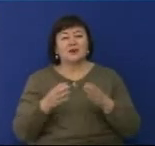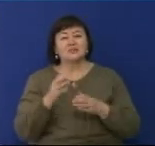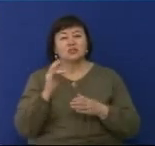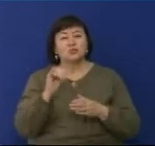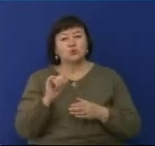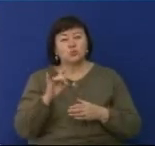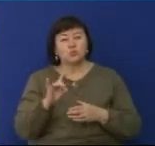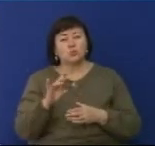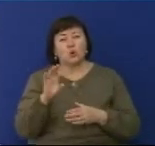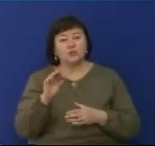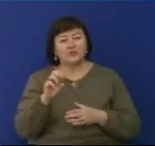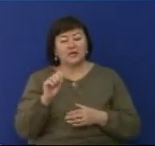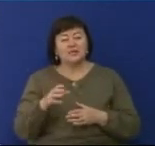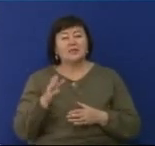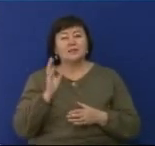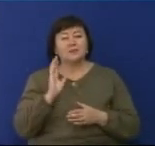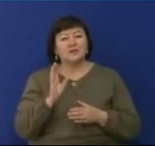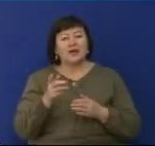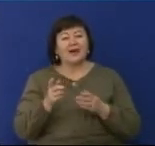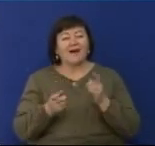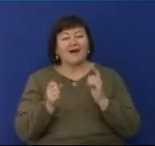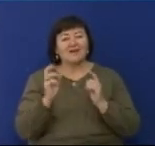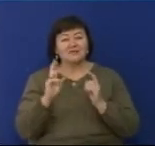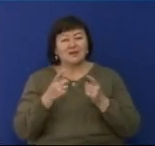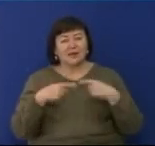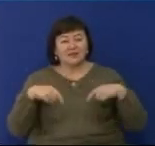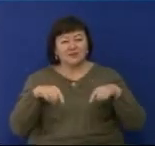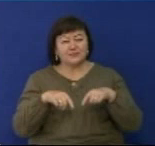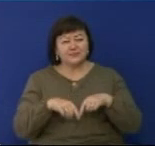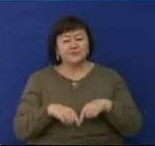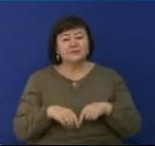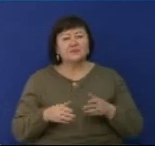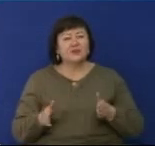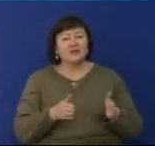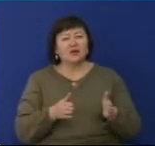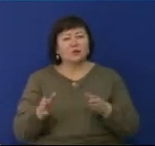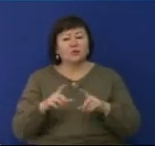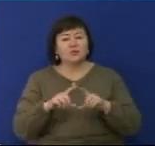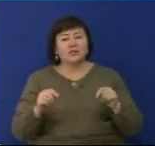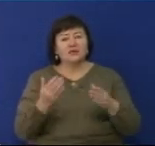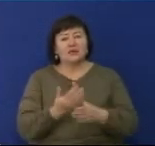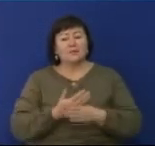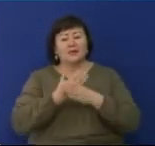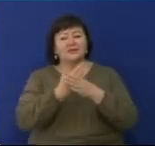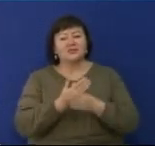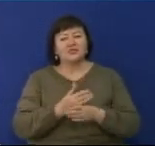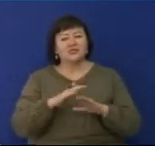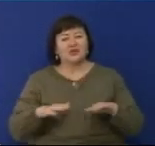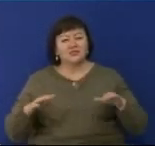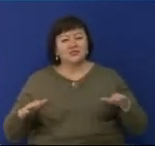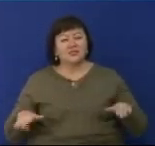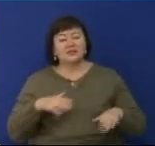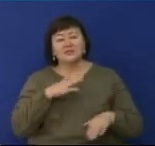благотворительная акция дорога в школу по словам организаторов главная цель мероприятия поддержка детей из малообеспеченных и многодетных семей а